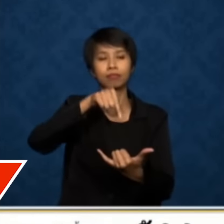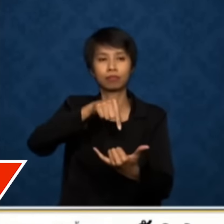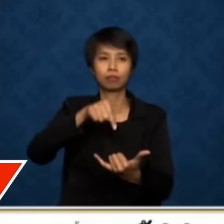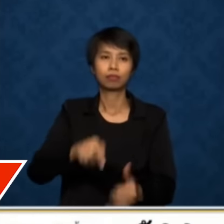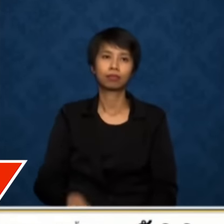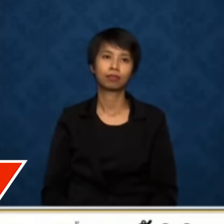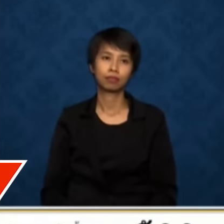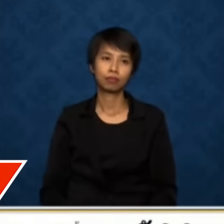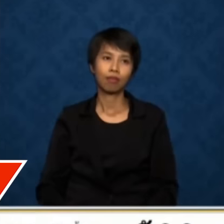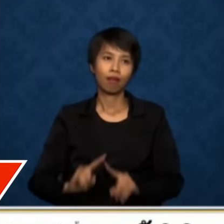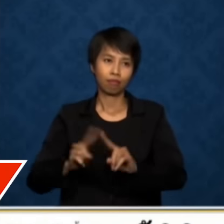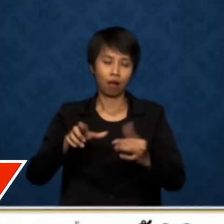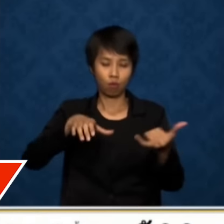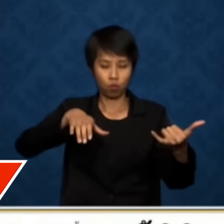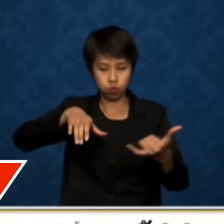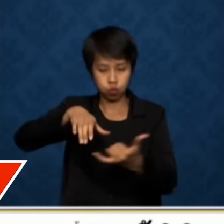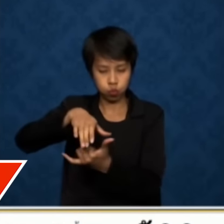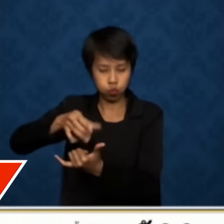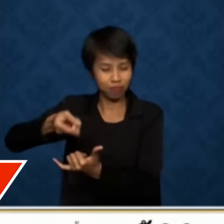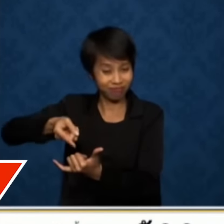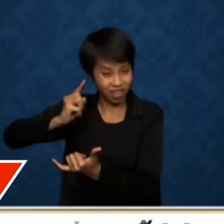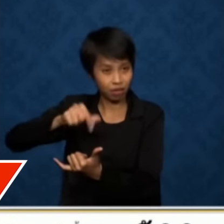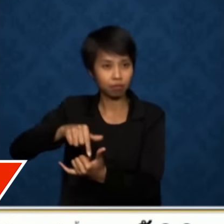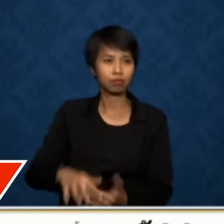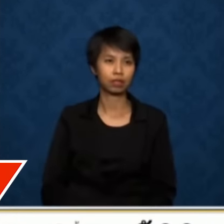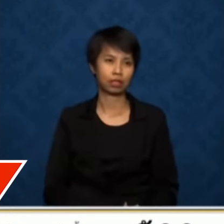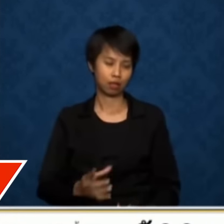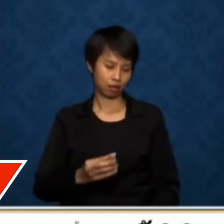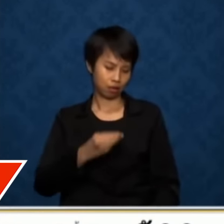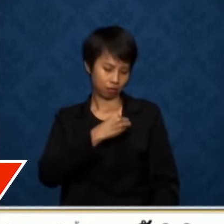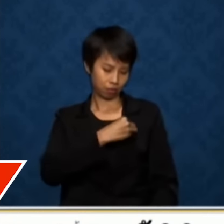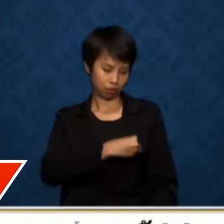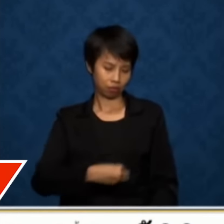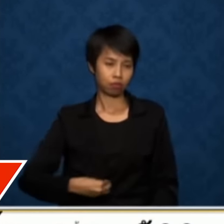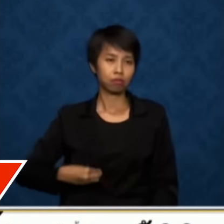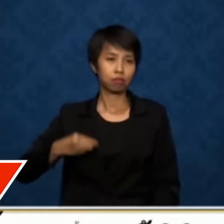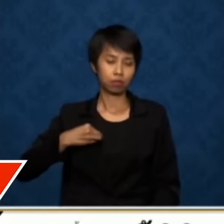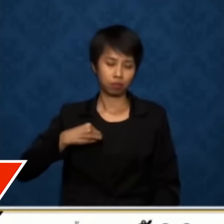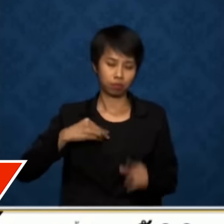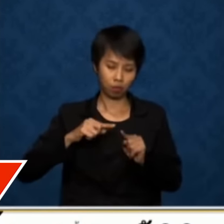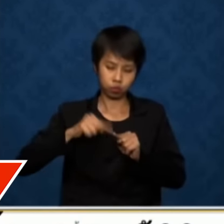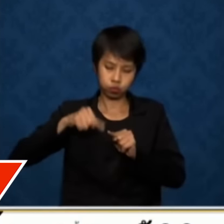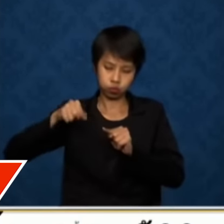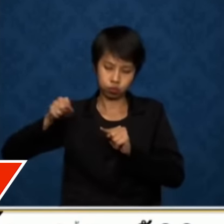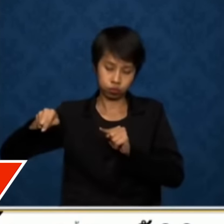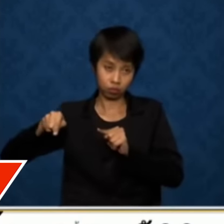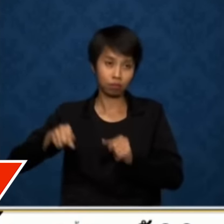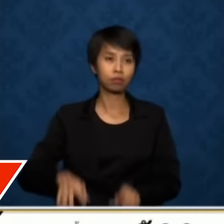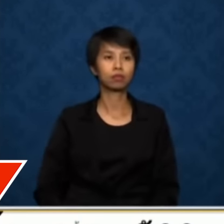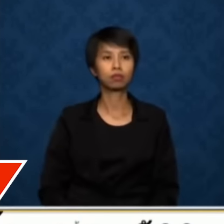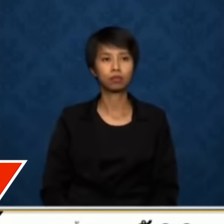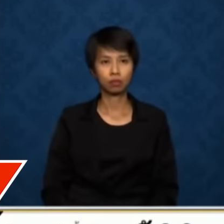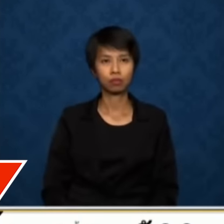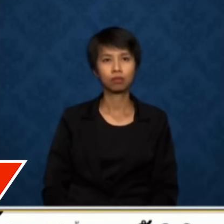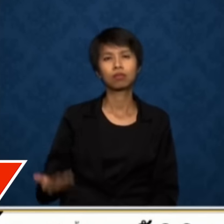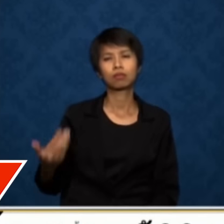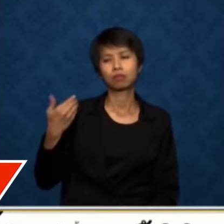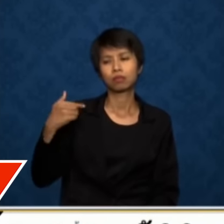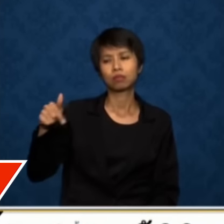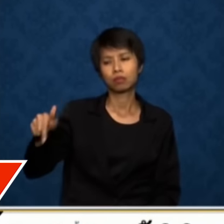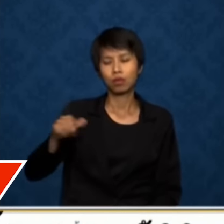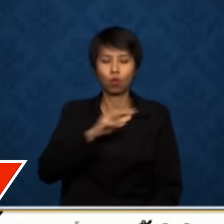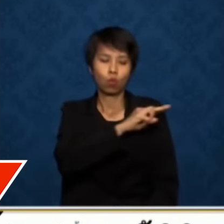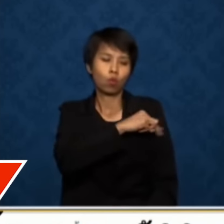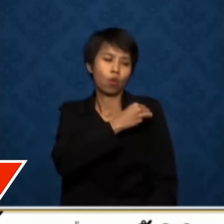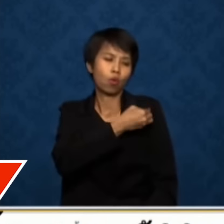วไม่เหมือน MRI เข้านานคลื่นไฟฟ้าหัวใจไอ้ที่มันจุ๊บๆดูดๆตรงหน้าอกเราลปชยังมีเลยท่านประธานโรงพย